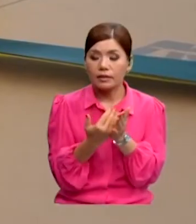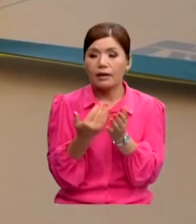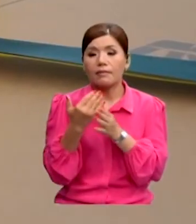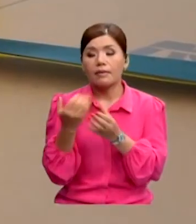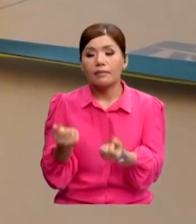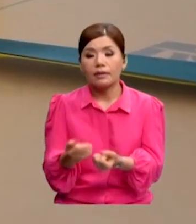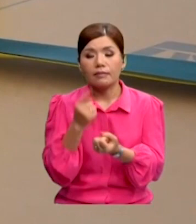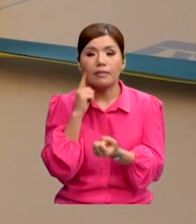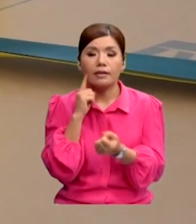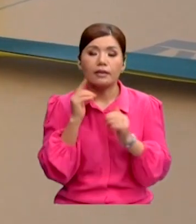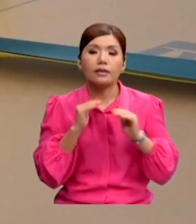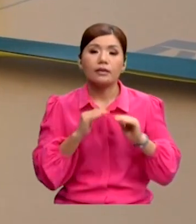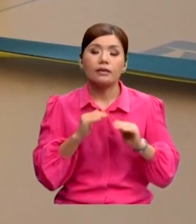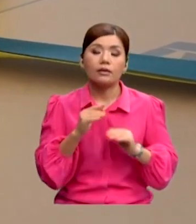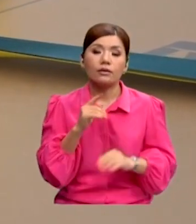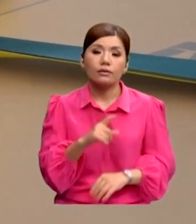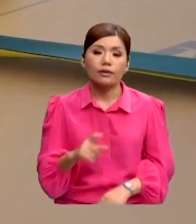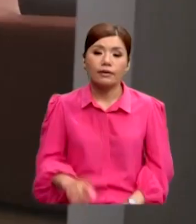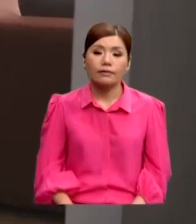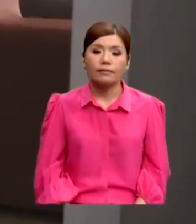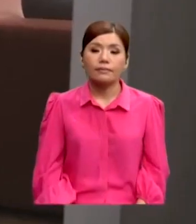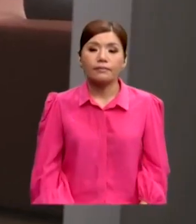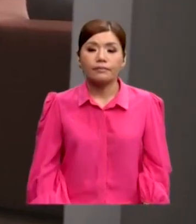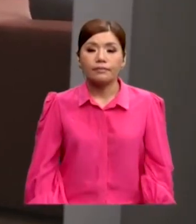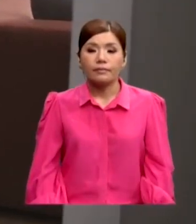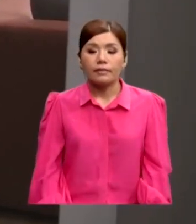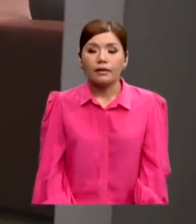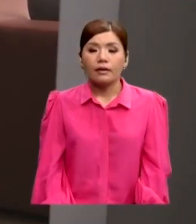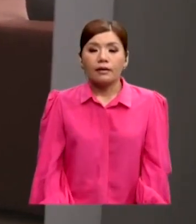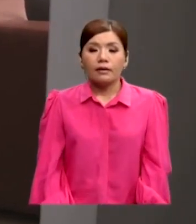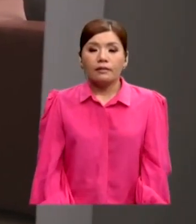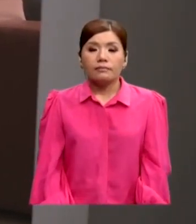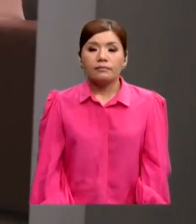и молодых людей. Вера Шеллер, Айнур Ракишева, телеканал Атамикен Бизнес.